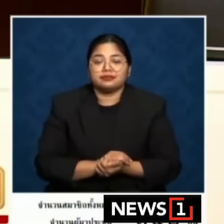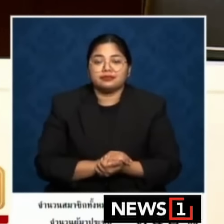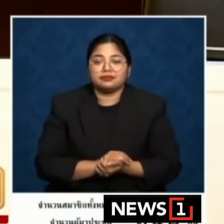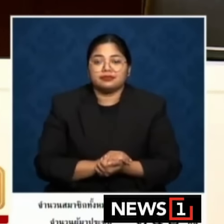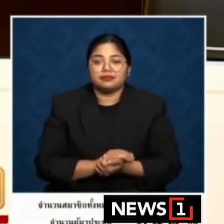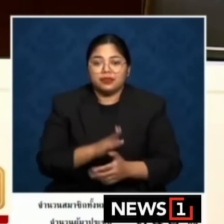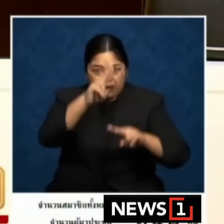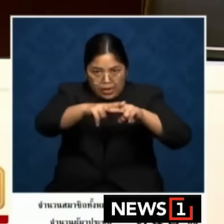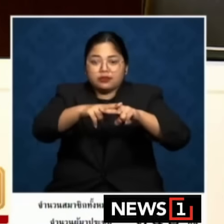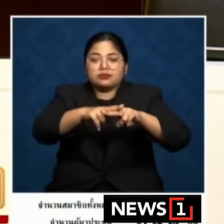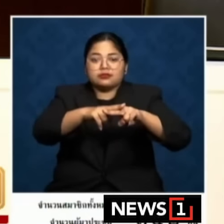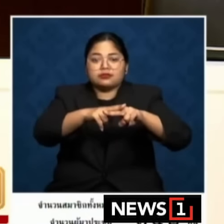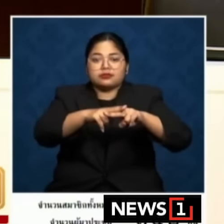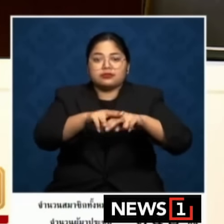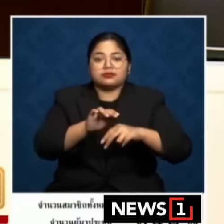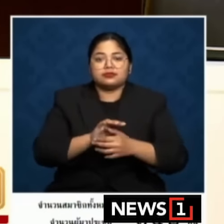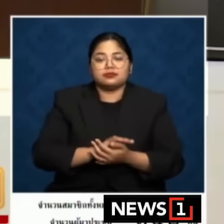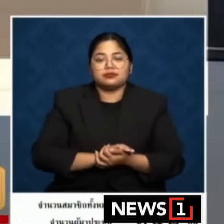ท่านนั่งลงครับ